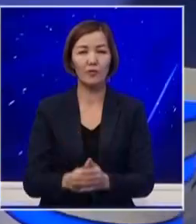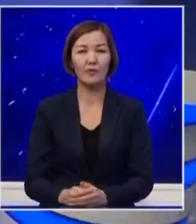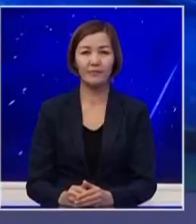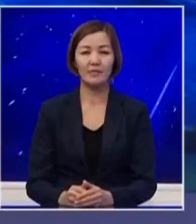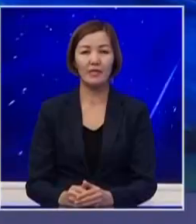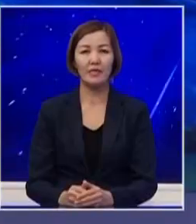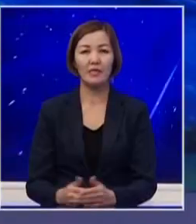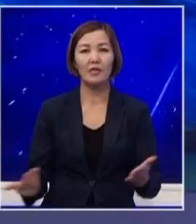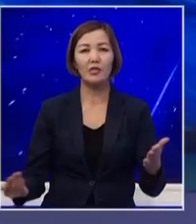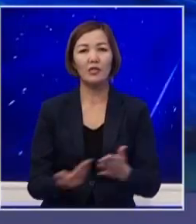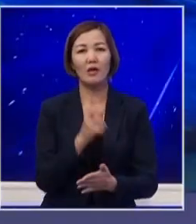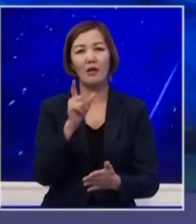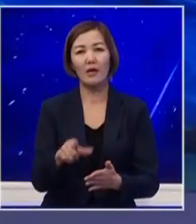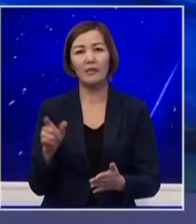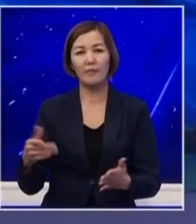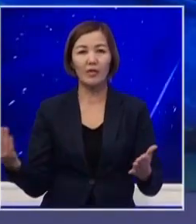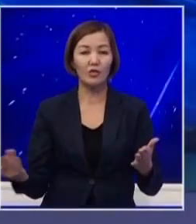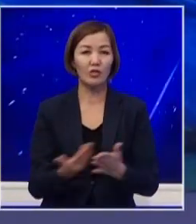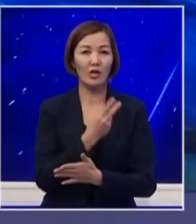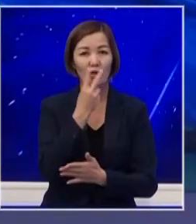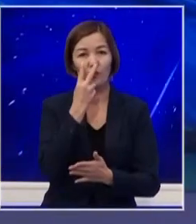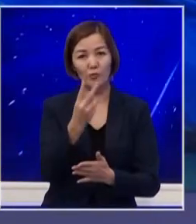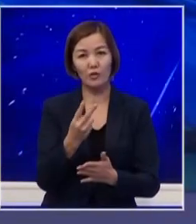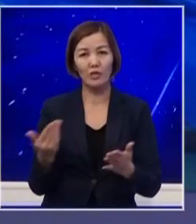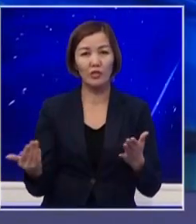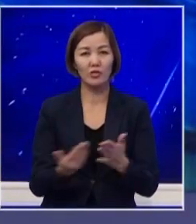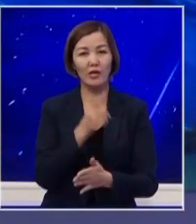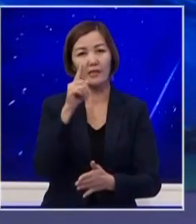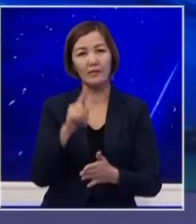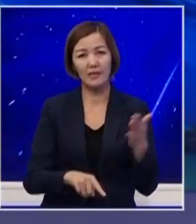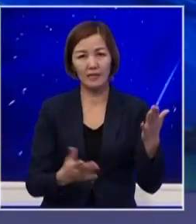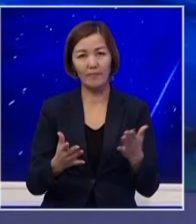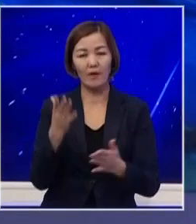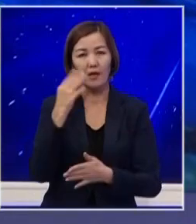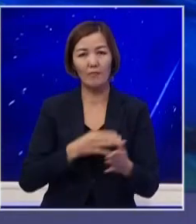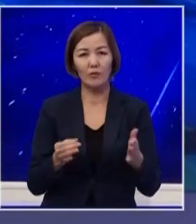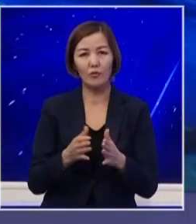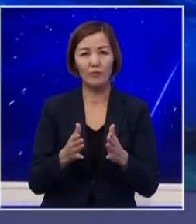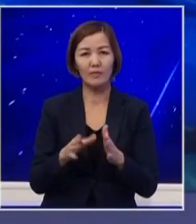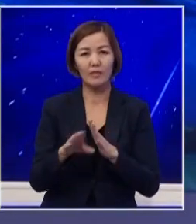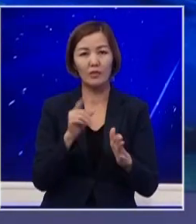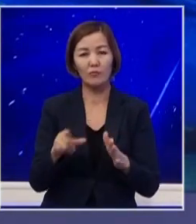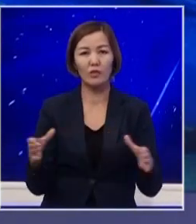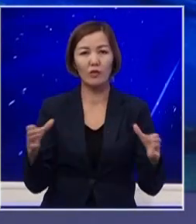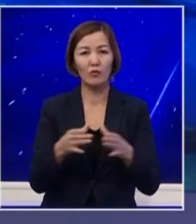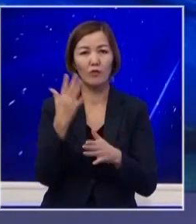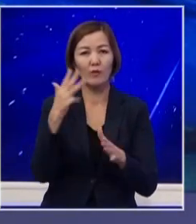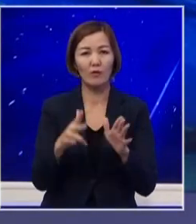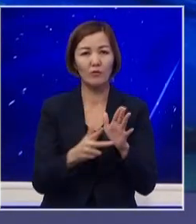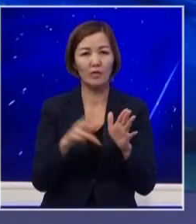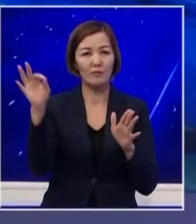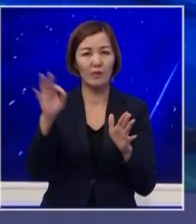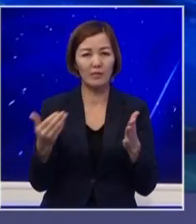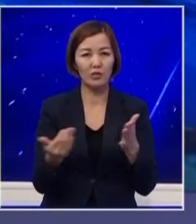Жұмашқызы. Жаңа адамдар, жаңа көзқарас, жаңа леп, сенім зор. Алматы облыстық мәслихат депутаттарының құрамы